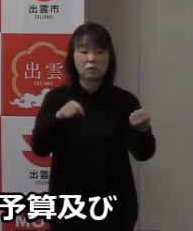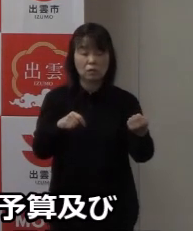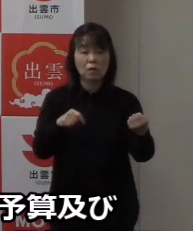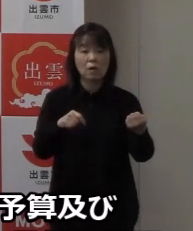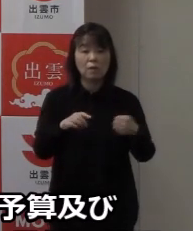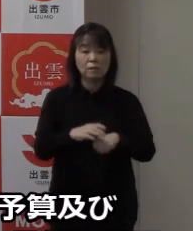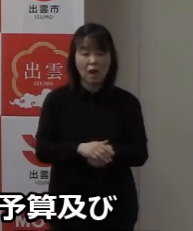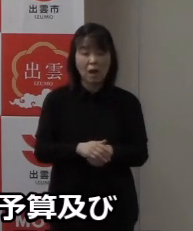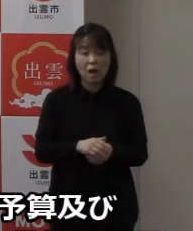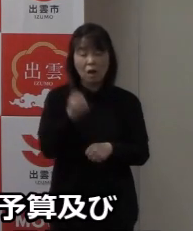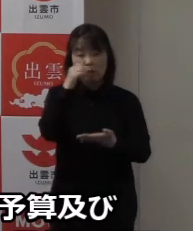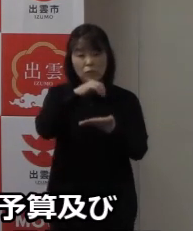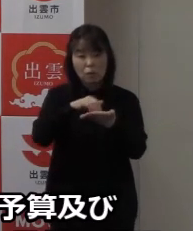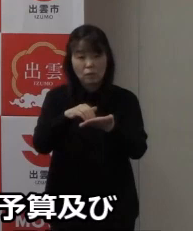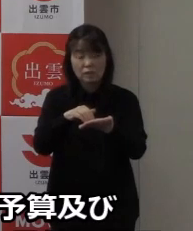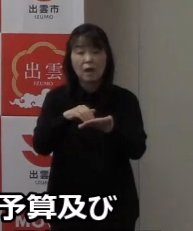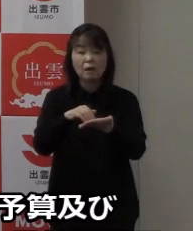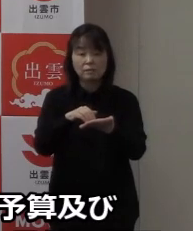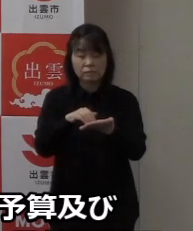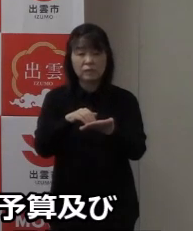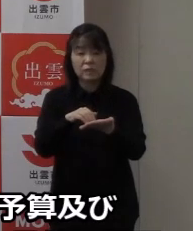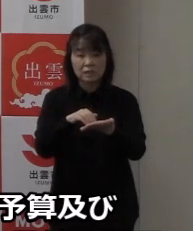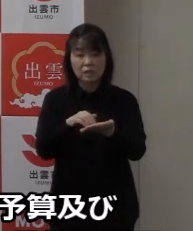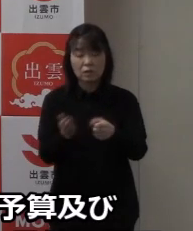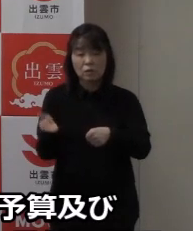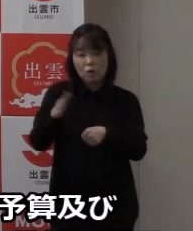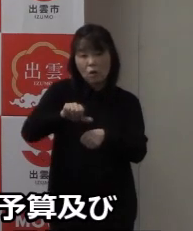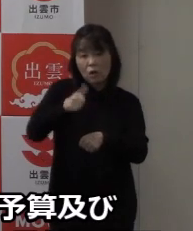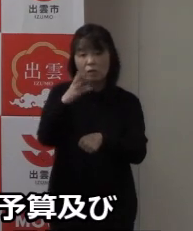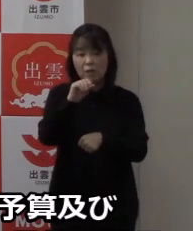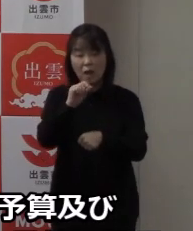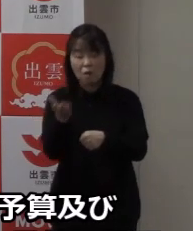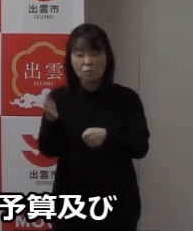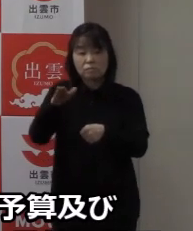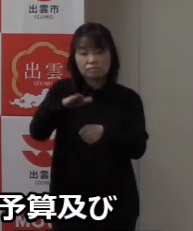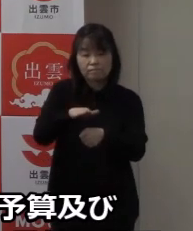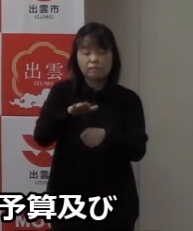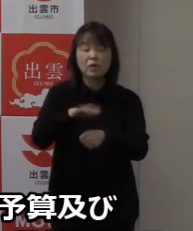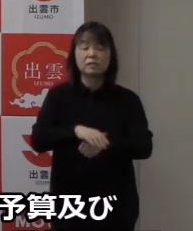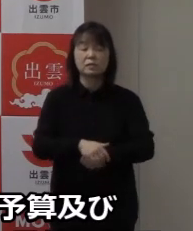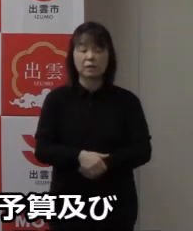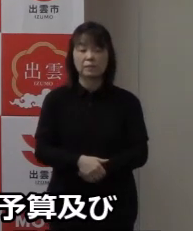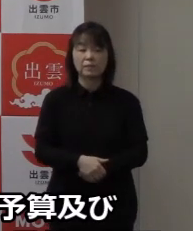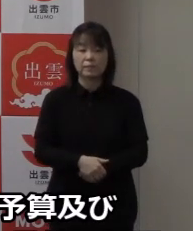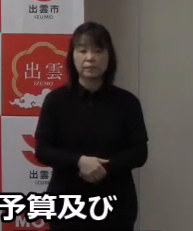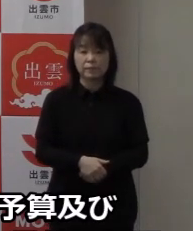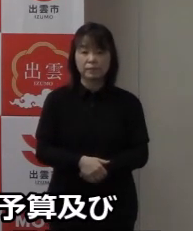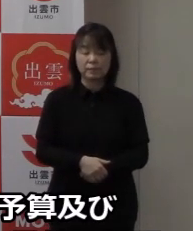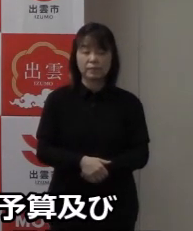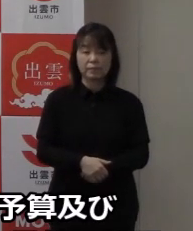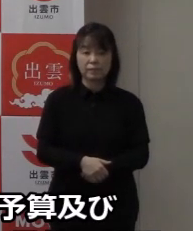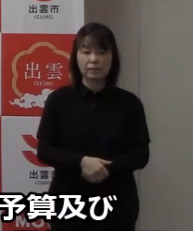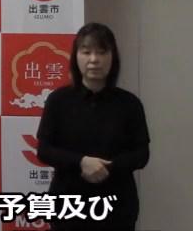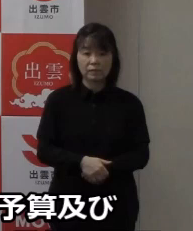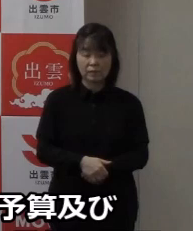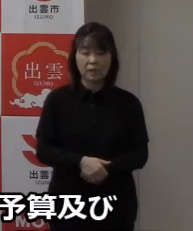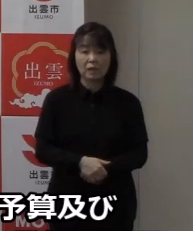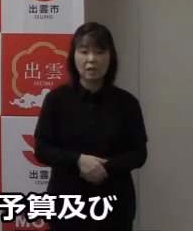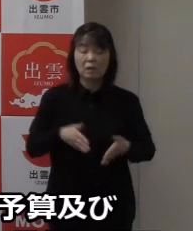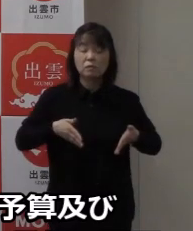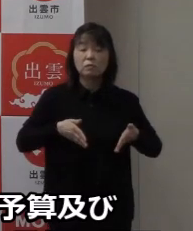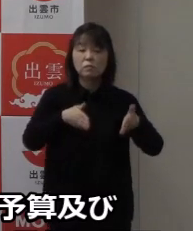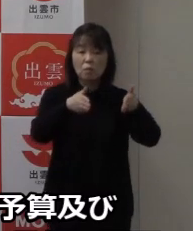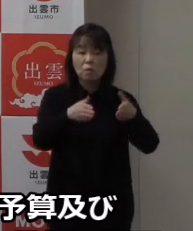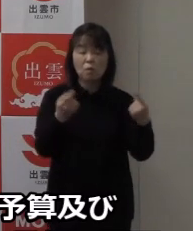にプラスですね500万円増額した予算となっているところであります。街路事業につきまし